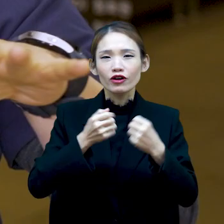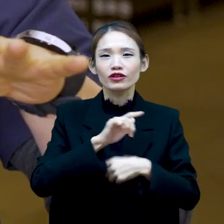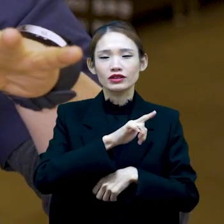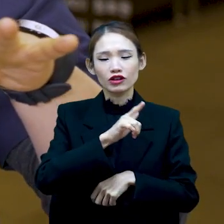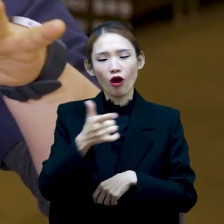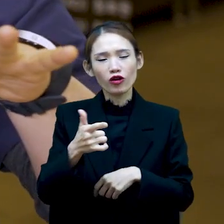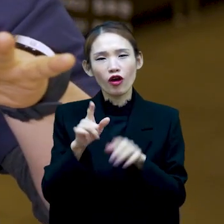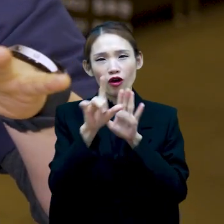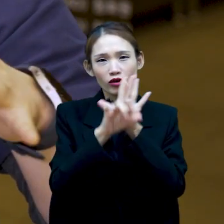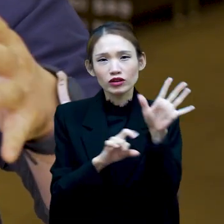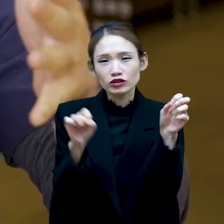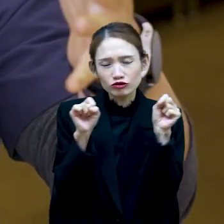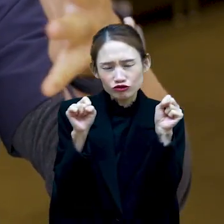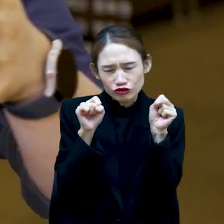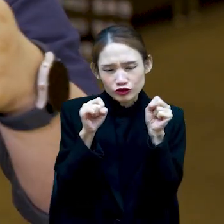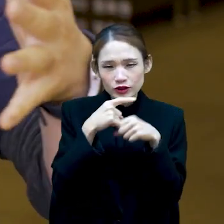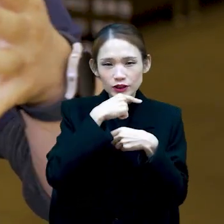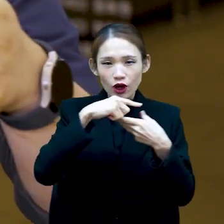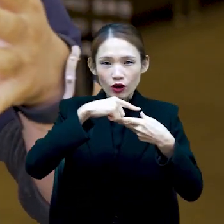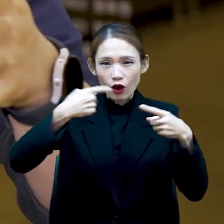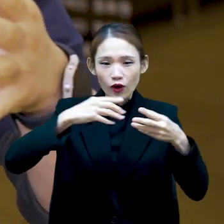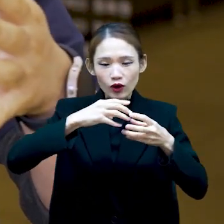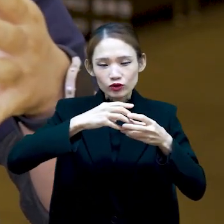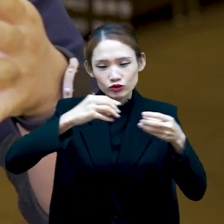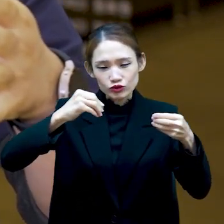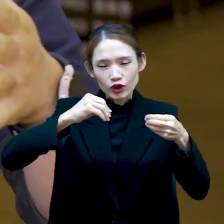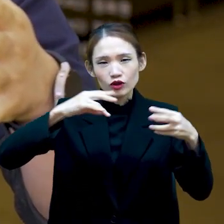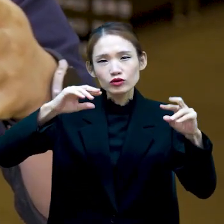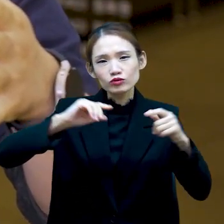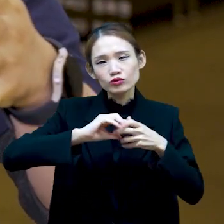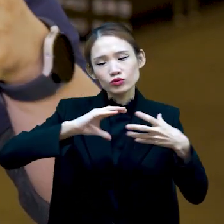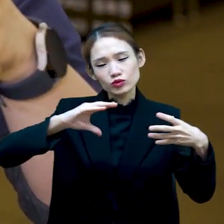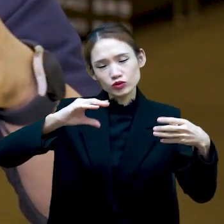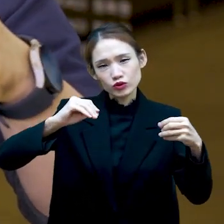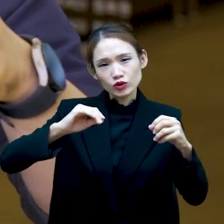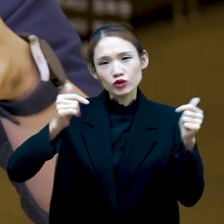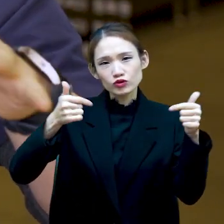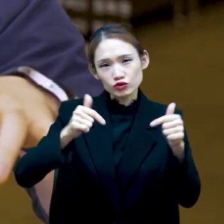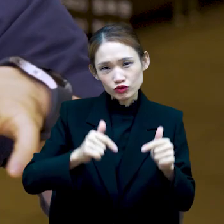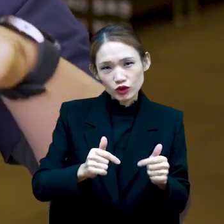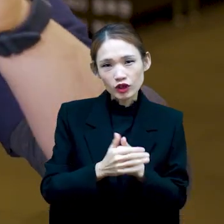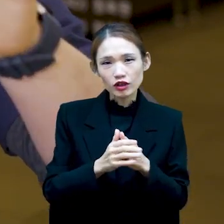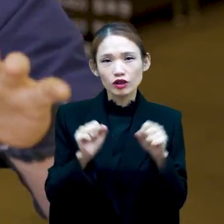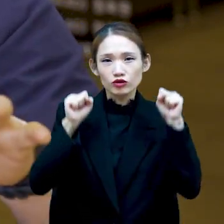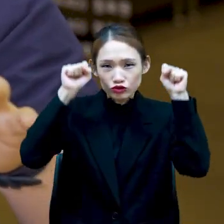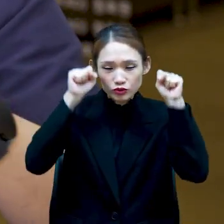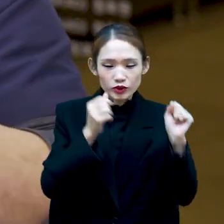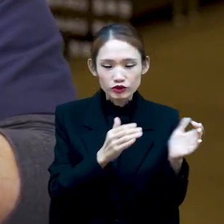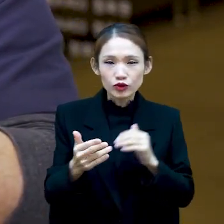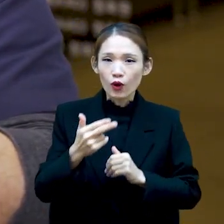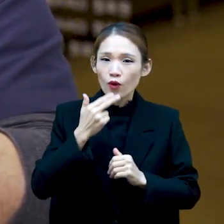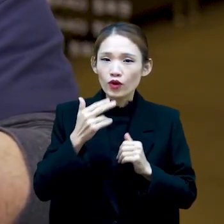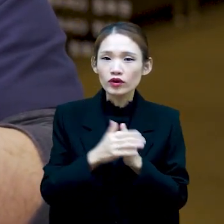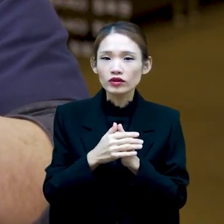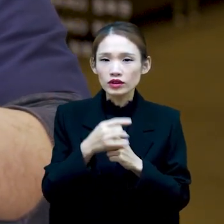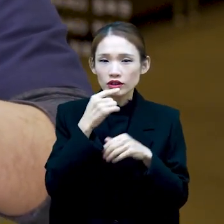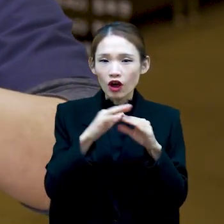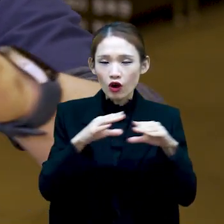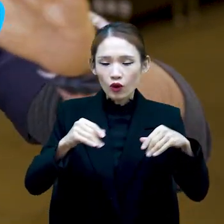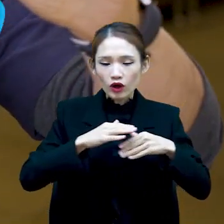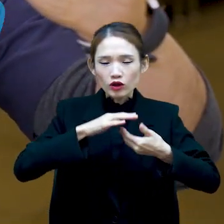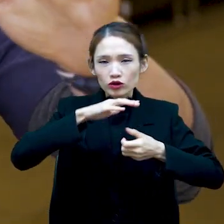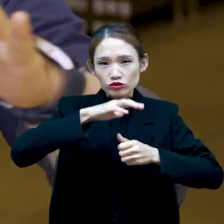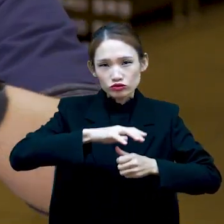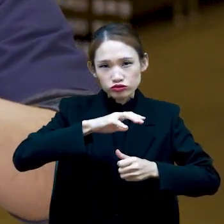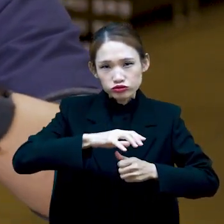좀 저녁이어서 좀 춥고 그럼 혈관도 이렇게 많이 좁아져 있는 그런 상태에서 준비 운동 안 한 상태에서 그렇게 하니까 이제 많이 혈관이